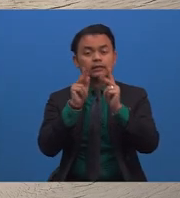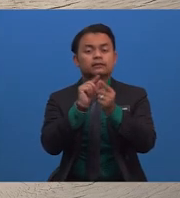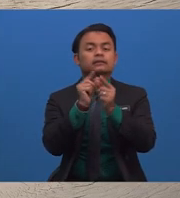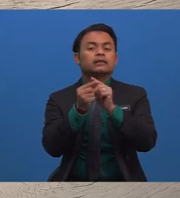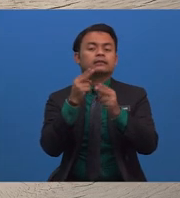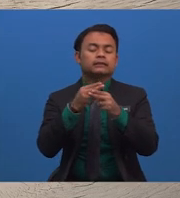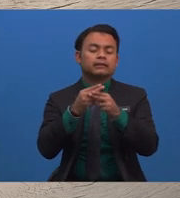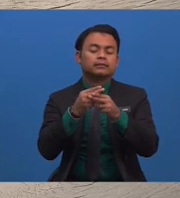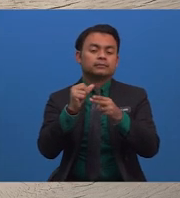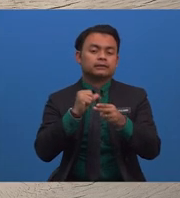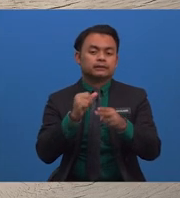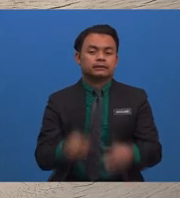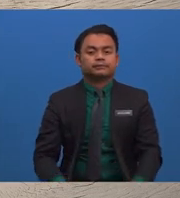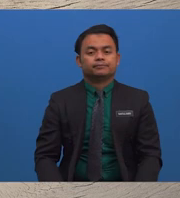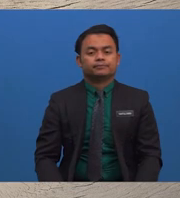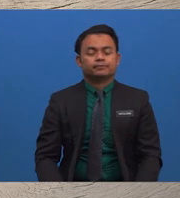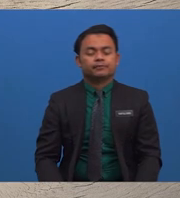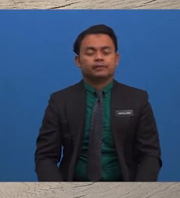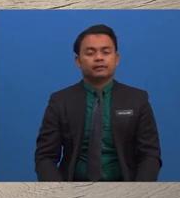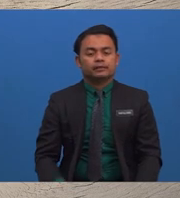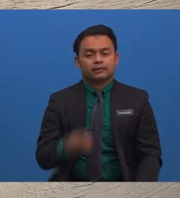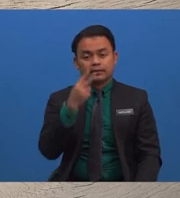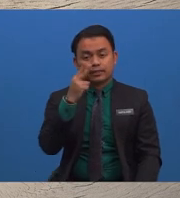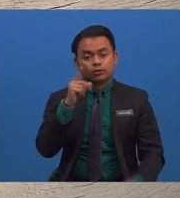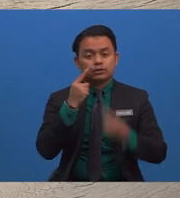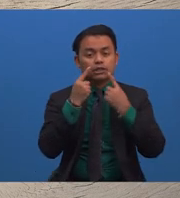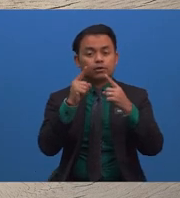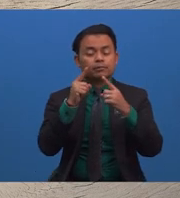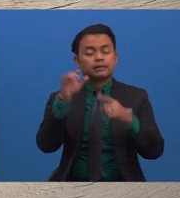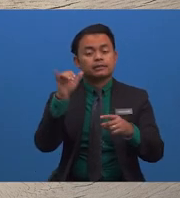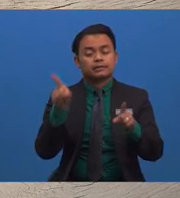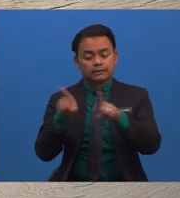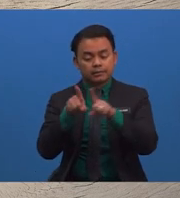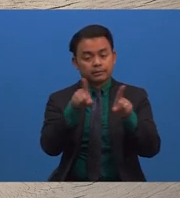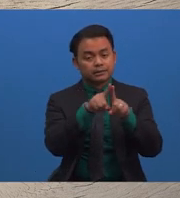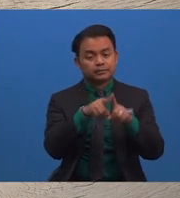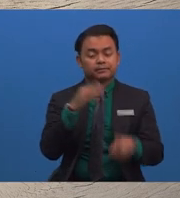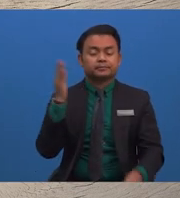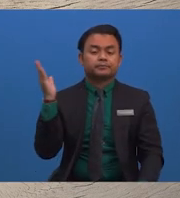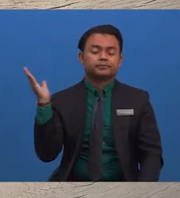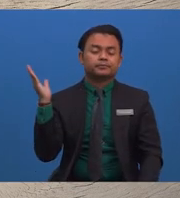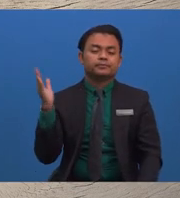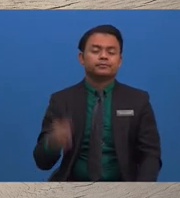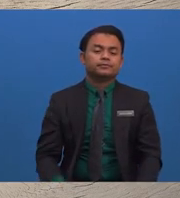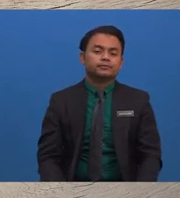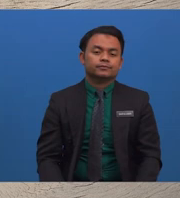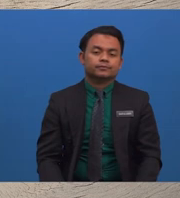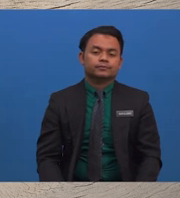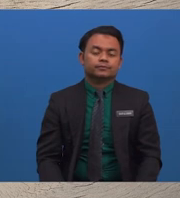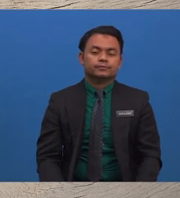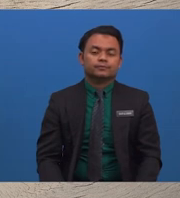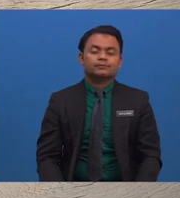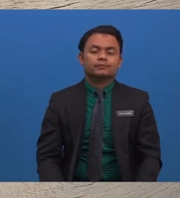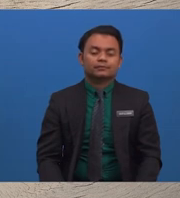Mari kita lihat jawapan ini bersama-sama. Dialog Fiona berubah kepada